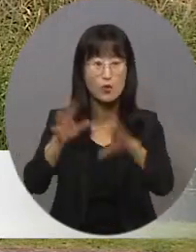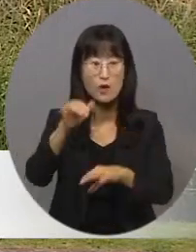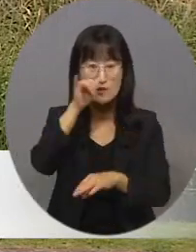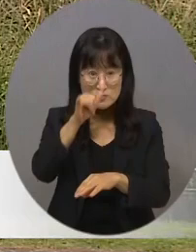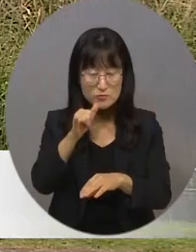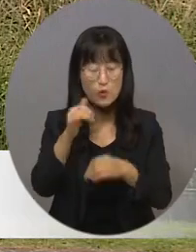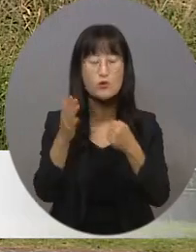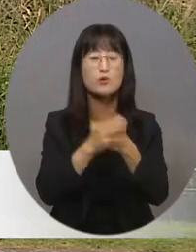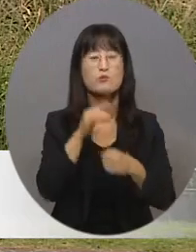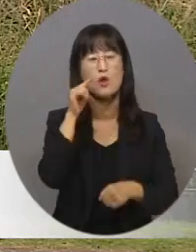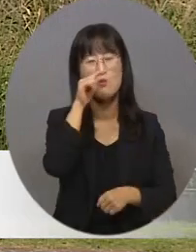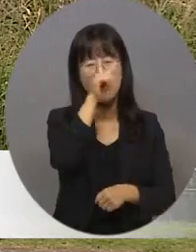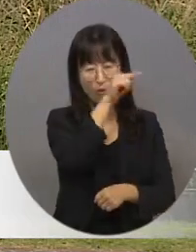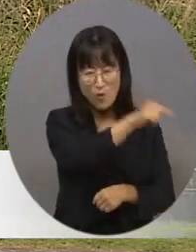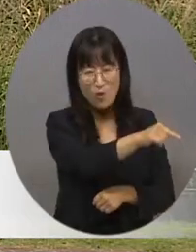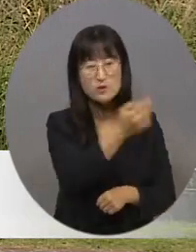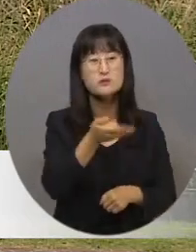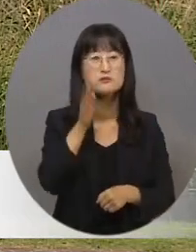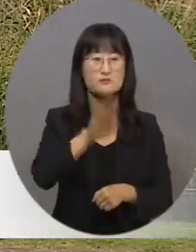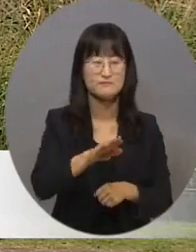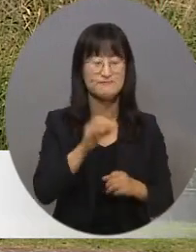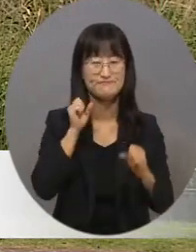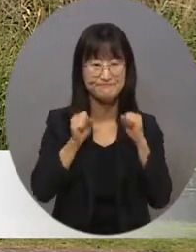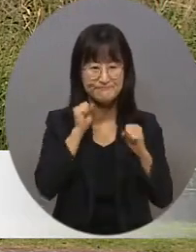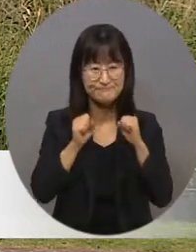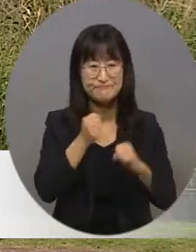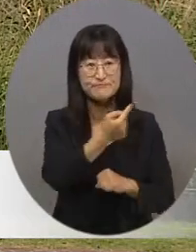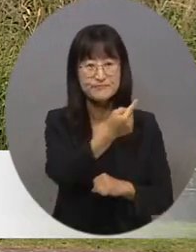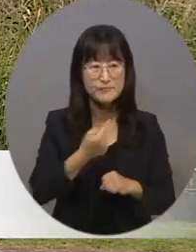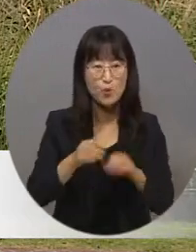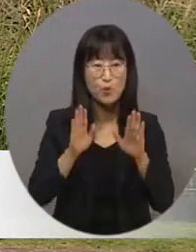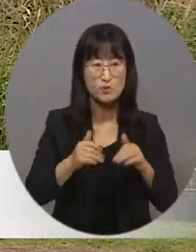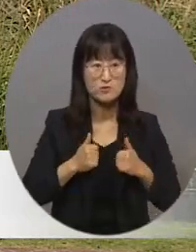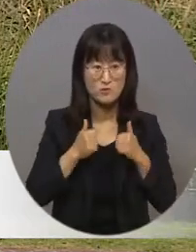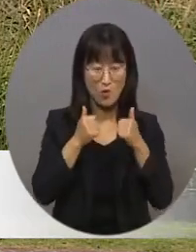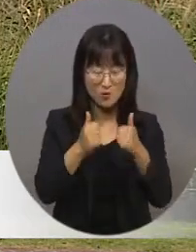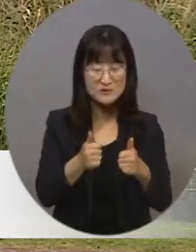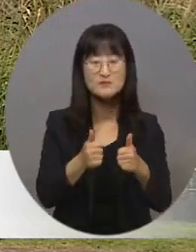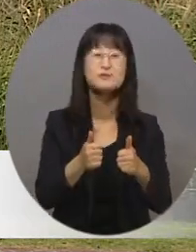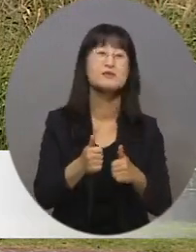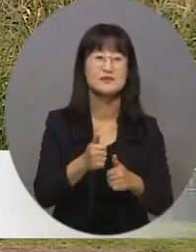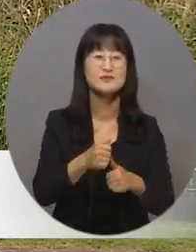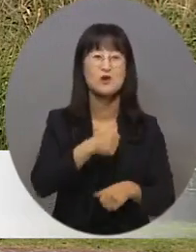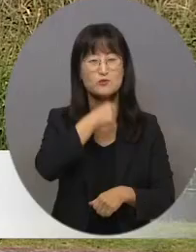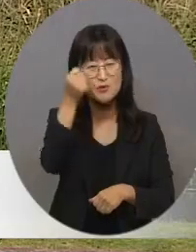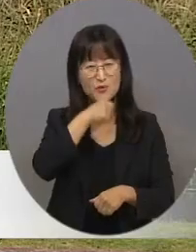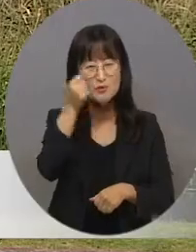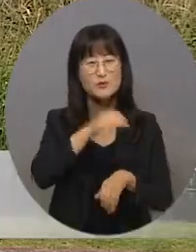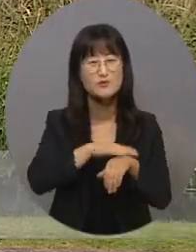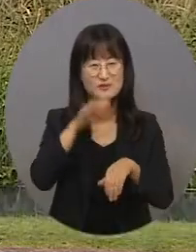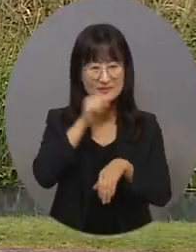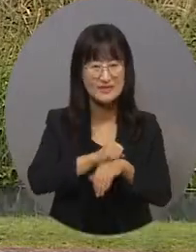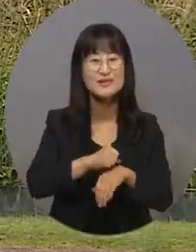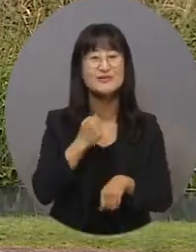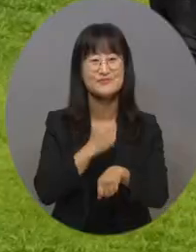멀리서 먼 길을 받아안고 기꺼이 달려와서 오늘 또 열심히 해서 좋은 성적을 거두도록